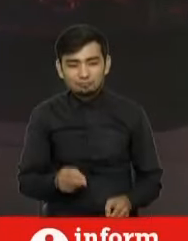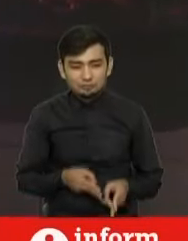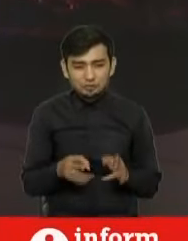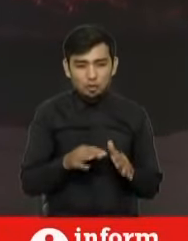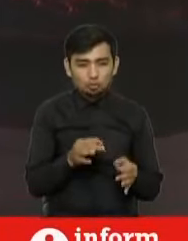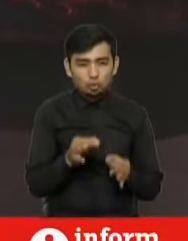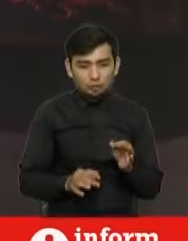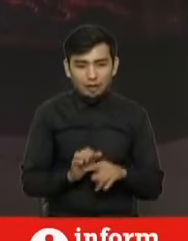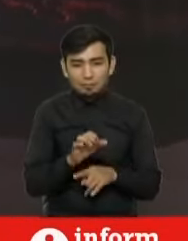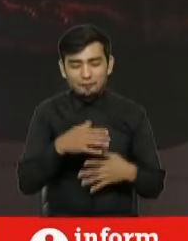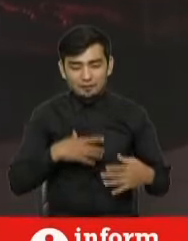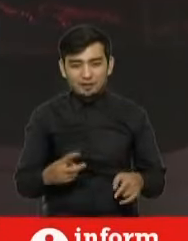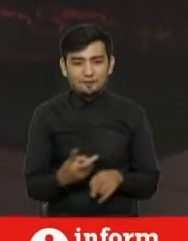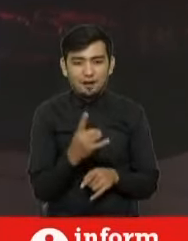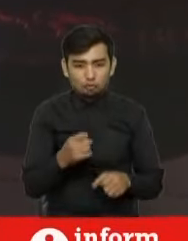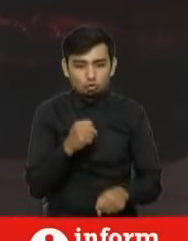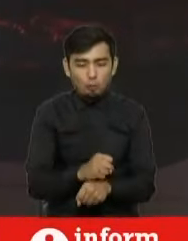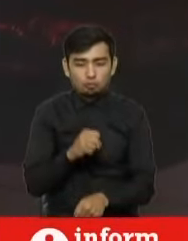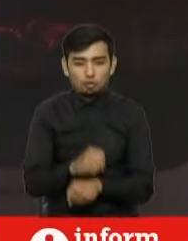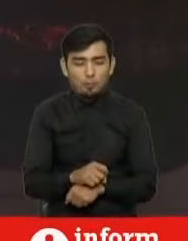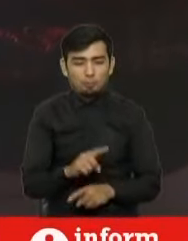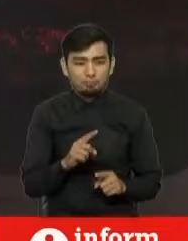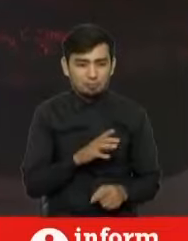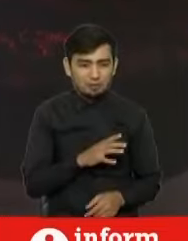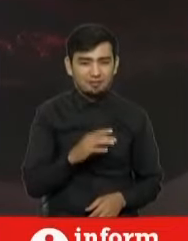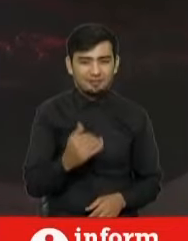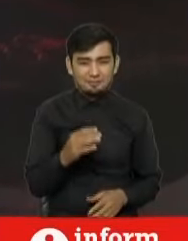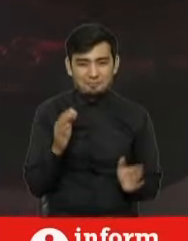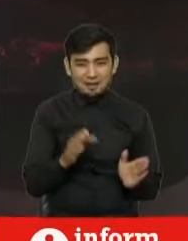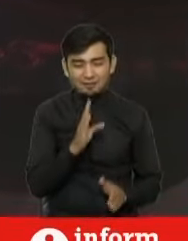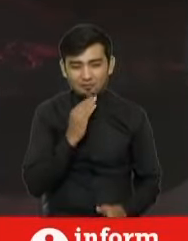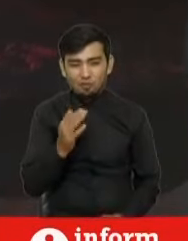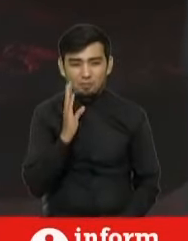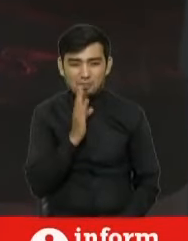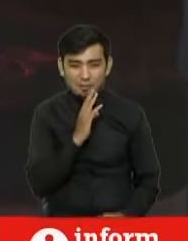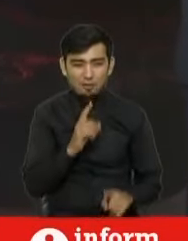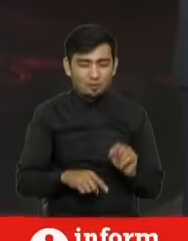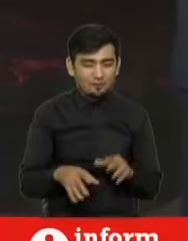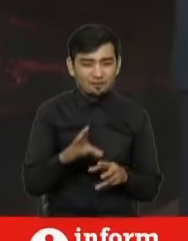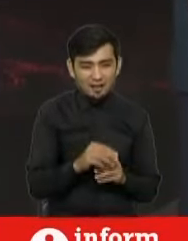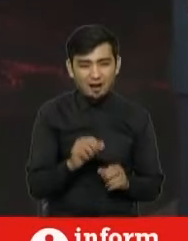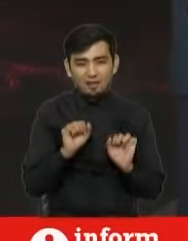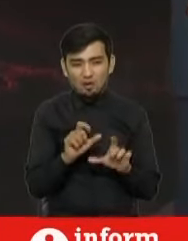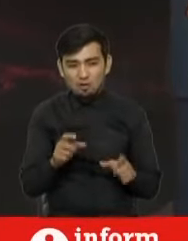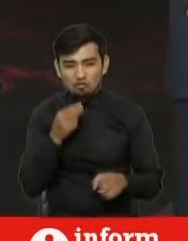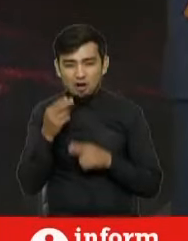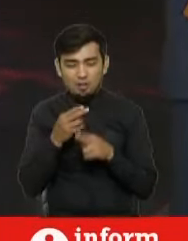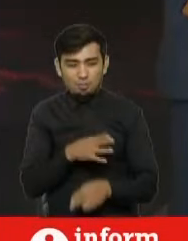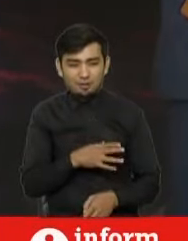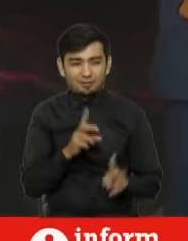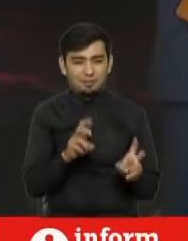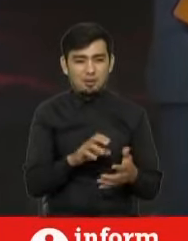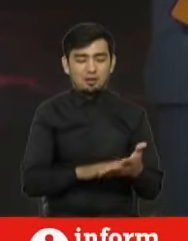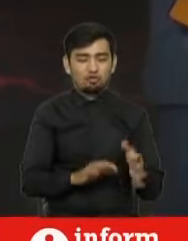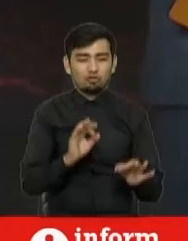жеткізбей екі рет тоқтатып тастады дейді. Енді әділдік іздеген қаршадай қыз бен оның жақындары адвокаттарға жүгініп отыр. Тақырыпты